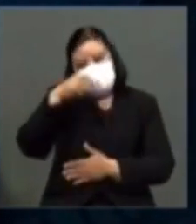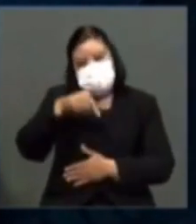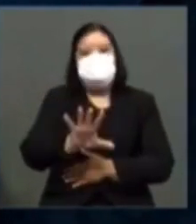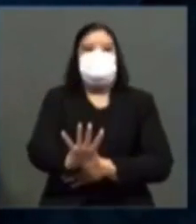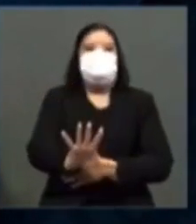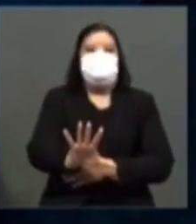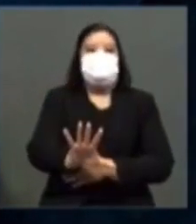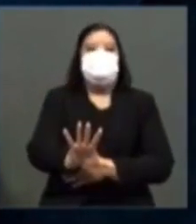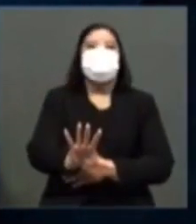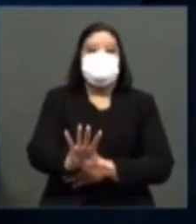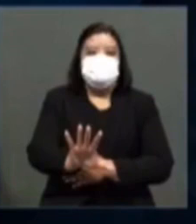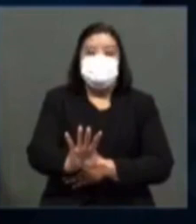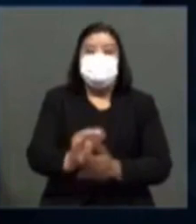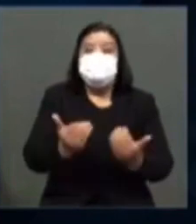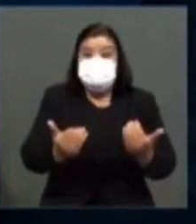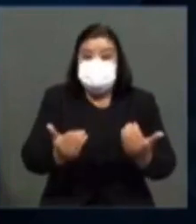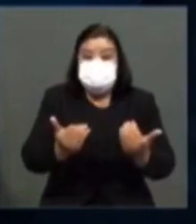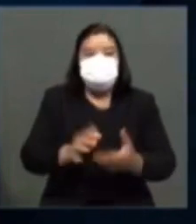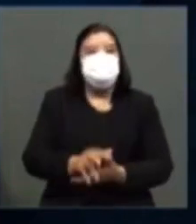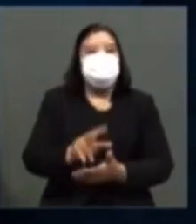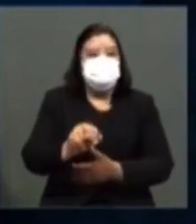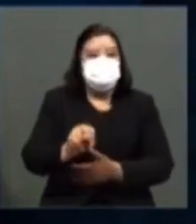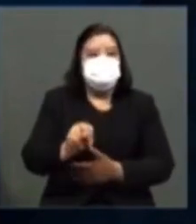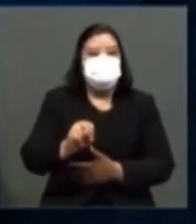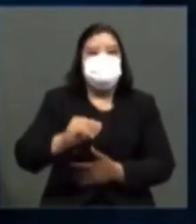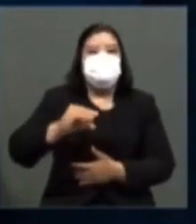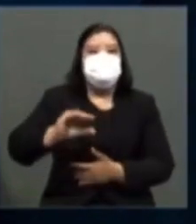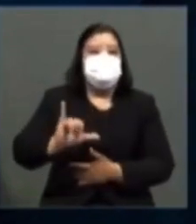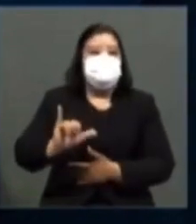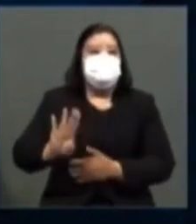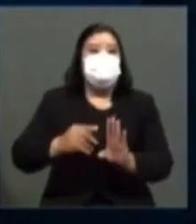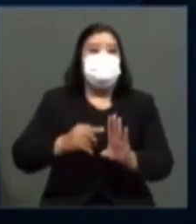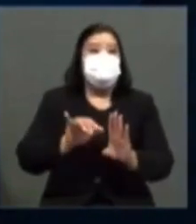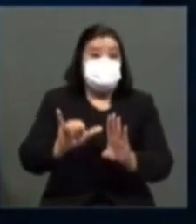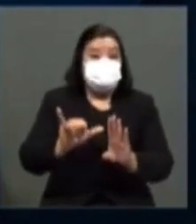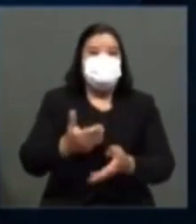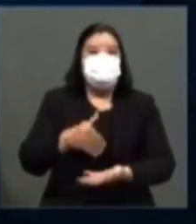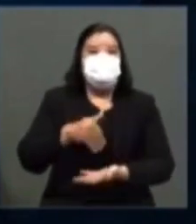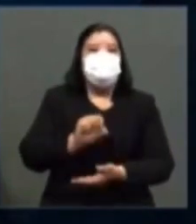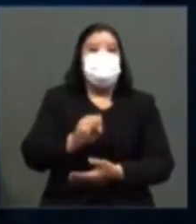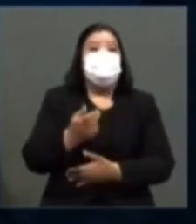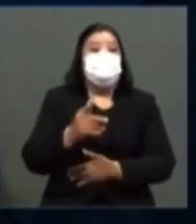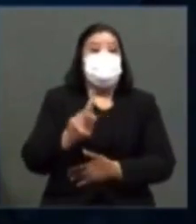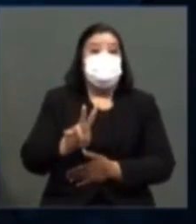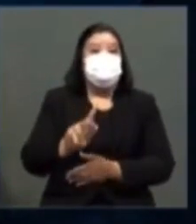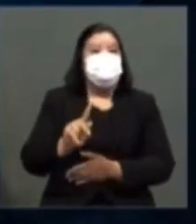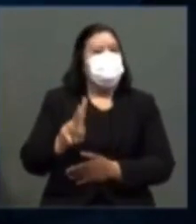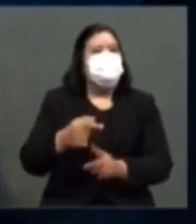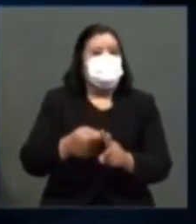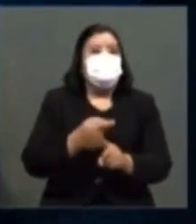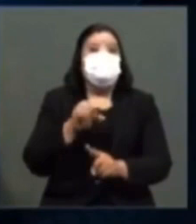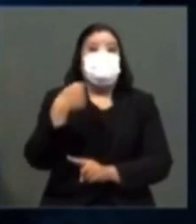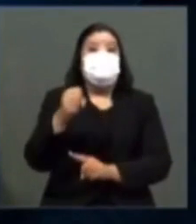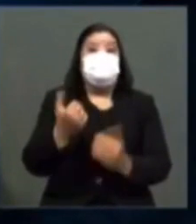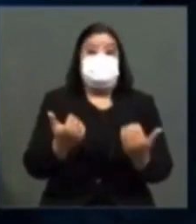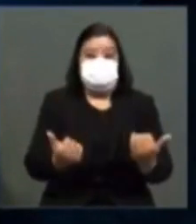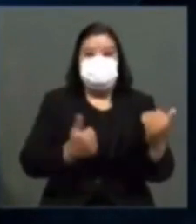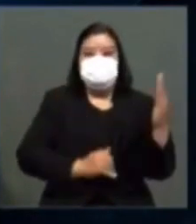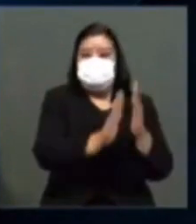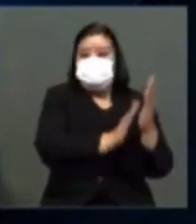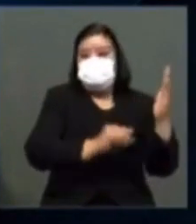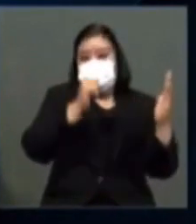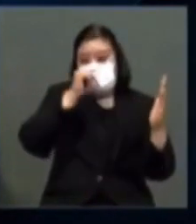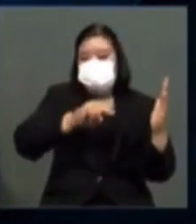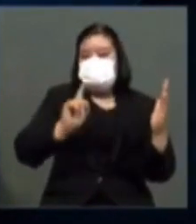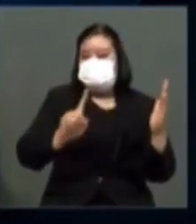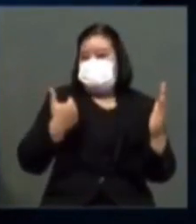โดยนโยบายของสบค.นะคะก็คือในช่วงเดือนตุลาคมนี้ค่ะทุกจังหวัดแผนก็คือจะต้องมีการฉีดวั